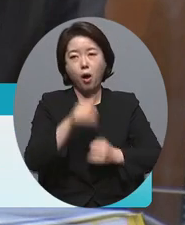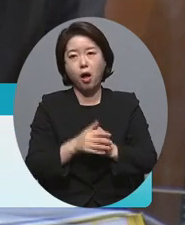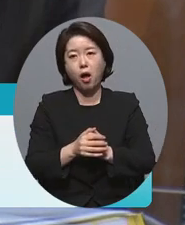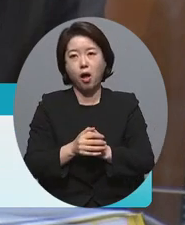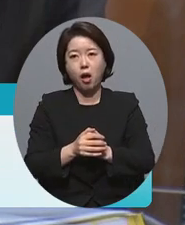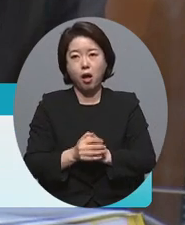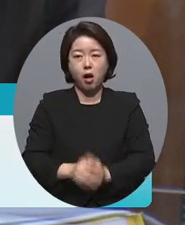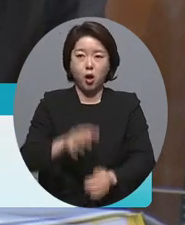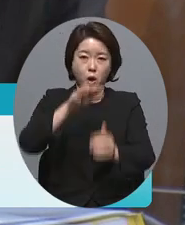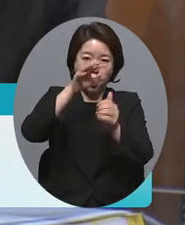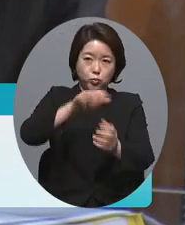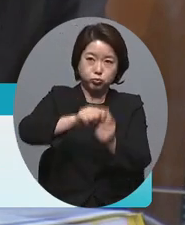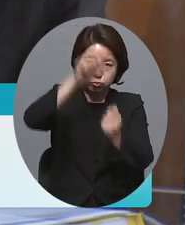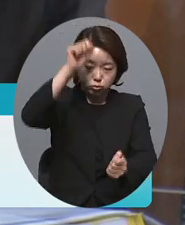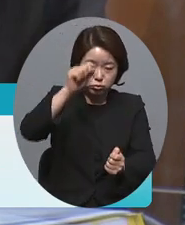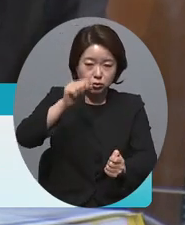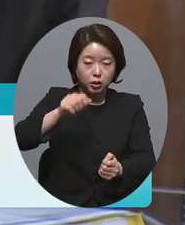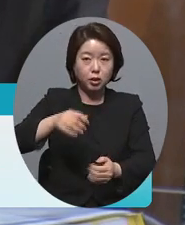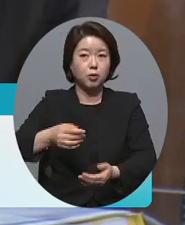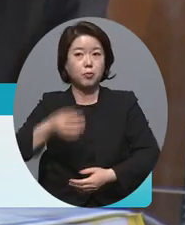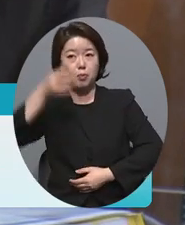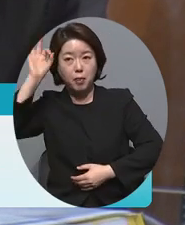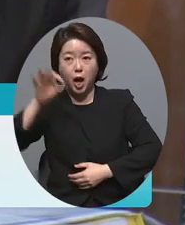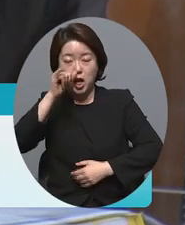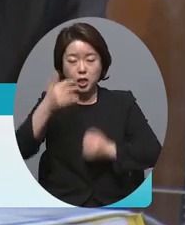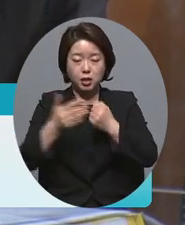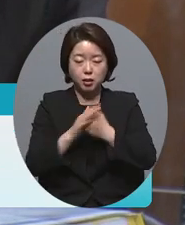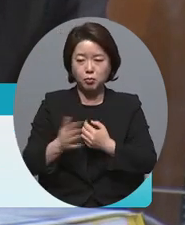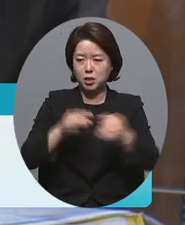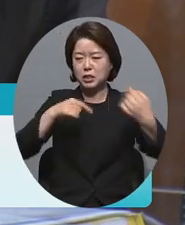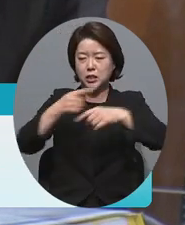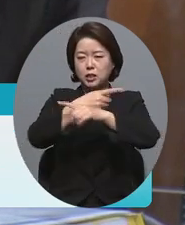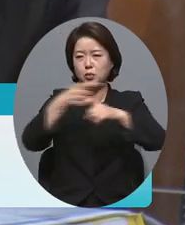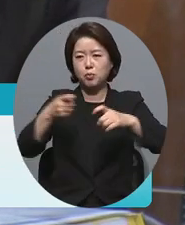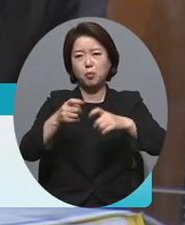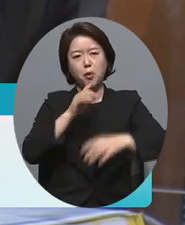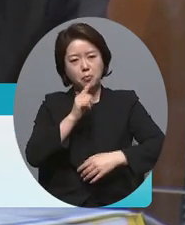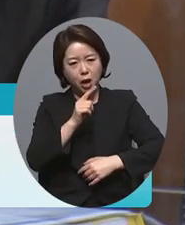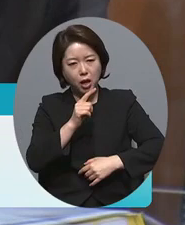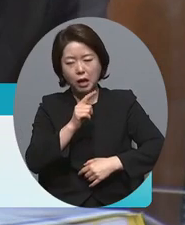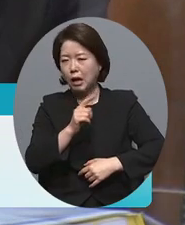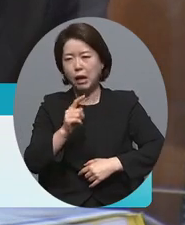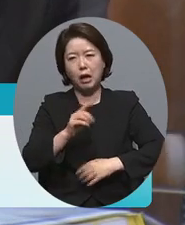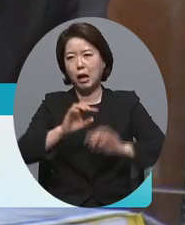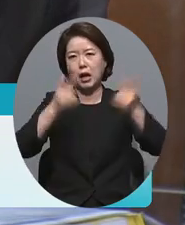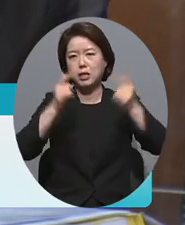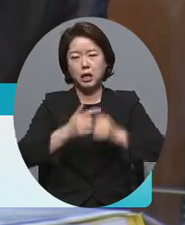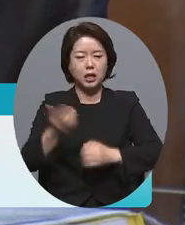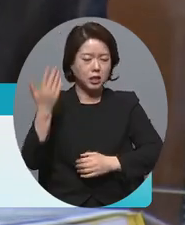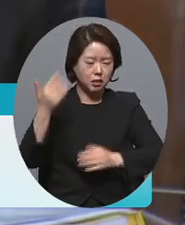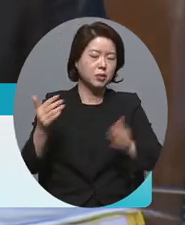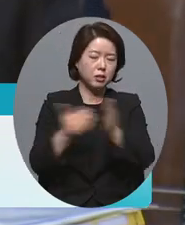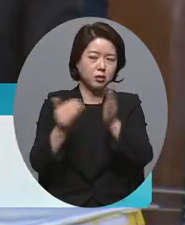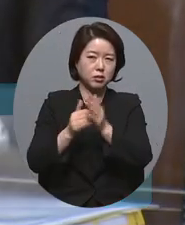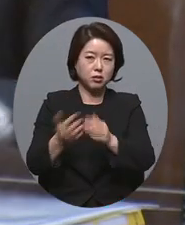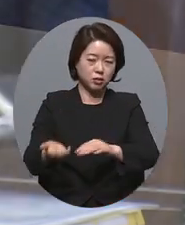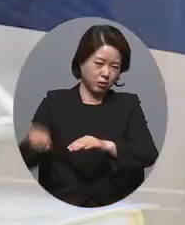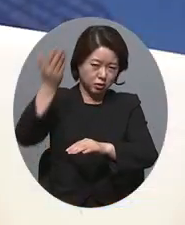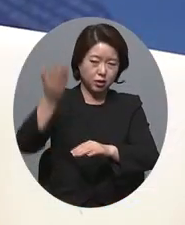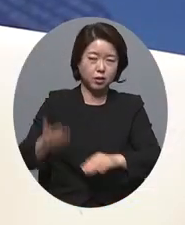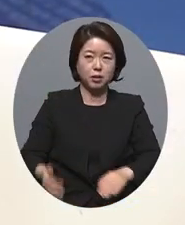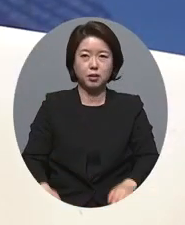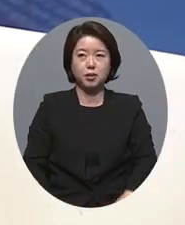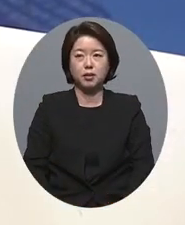구속영장까지 발부된 것이니까 지금은 정치보복이란 말을 할 단계는 이미 지난 것 아닌가 생각합니다.